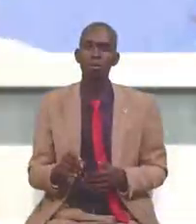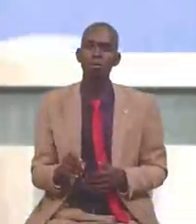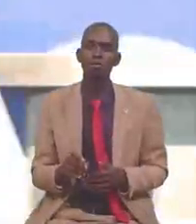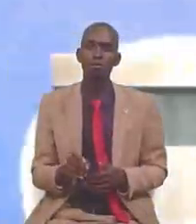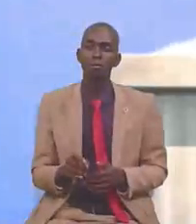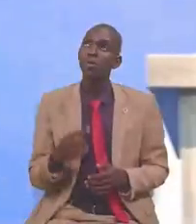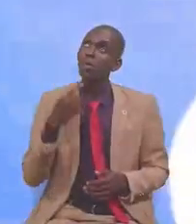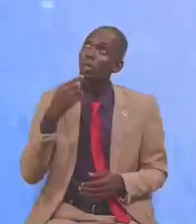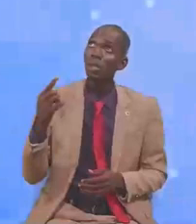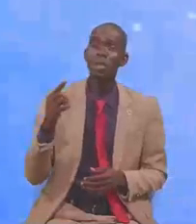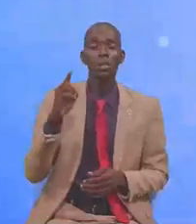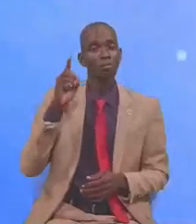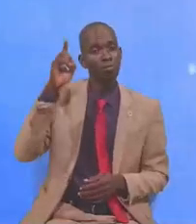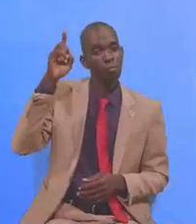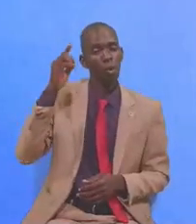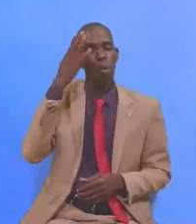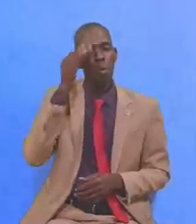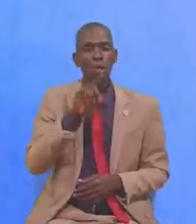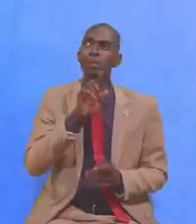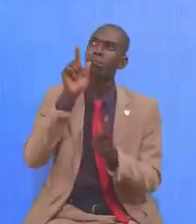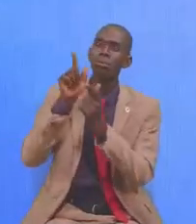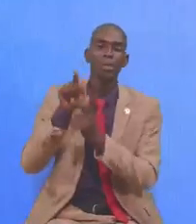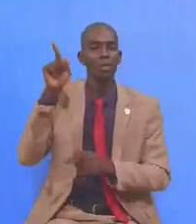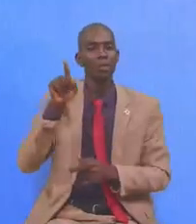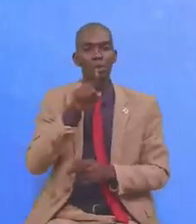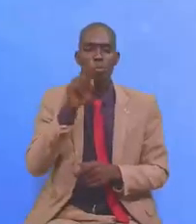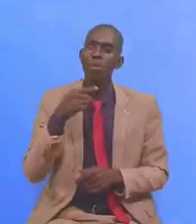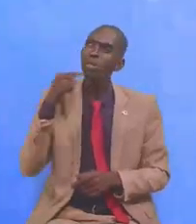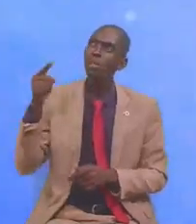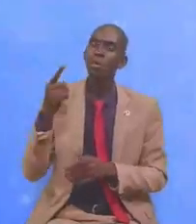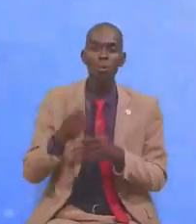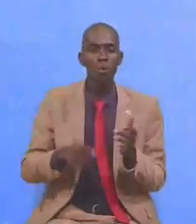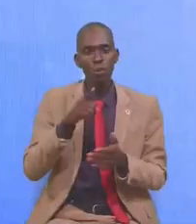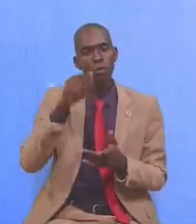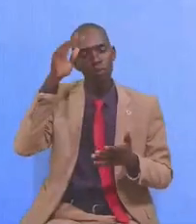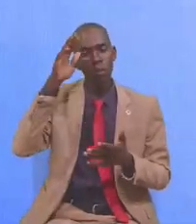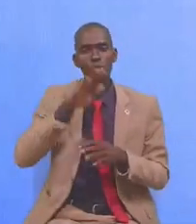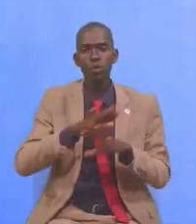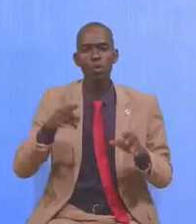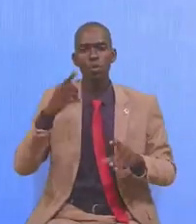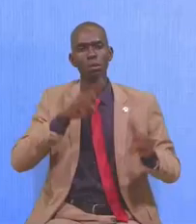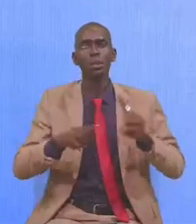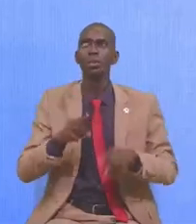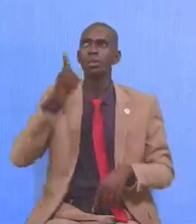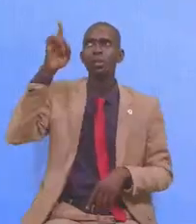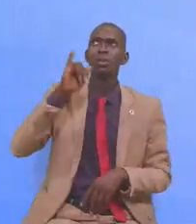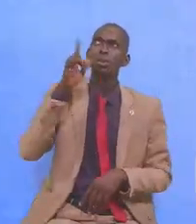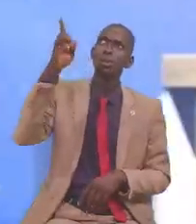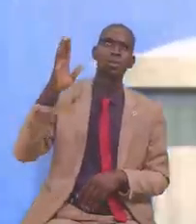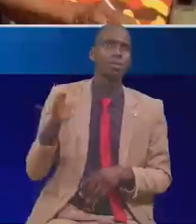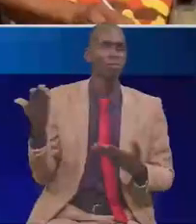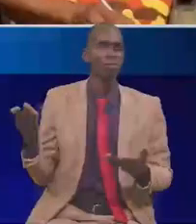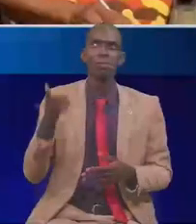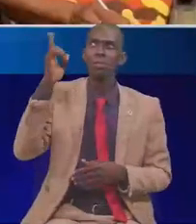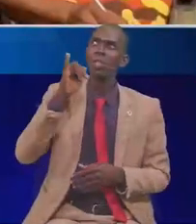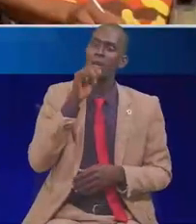vous êtes arrivé, vous devez lui dire ce que vous espérez de lui. Vous n'allez pas dire qu'il est Dieu, il est Seigneur, il est